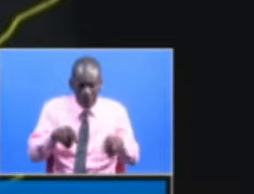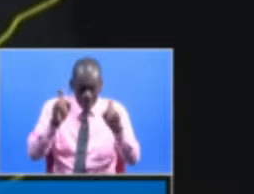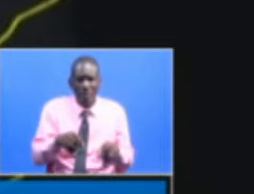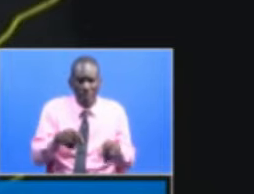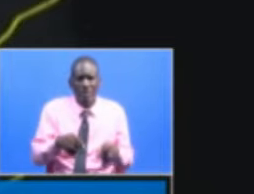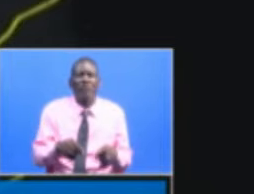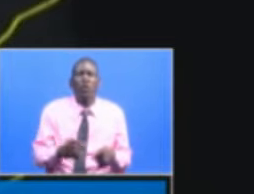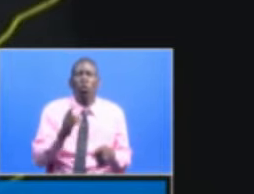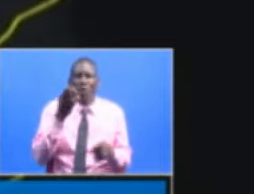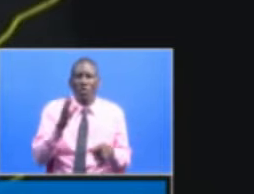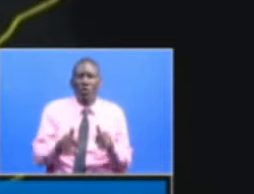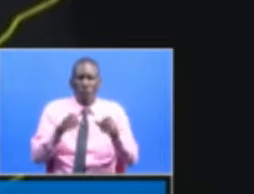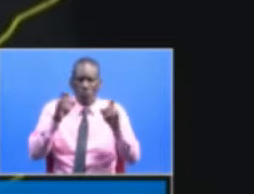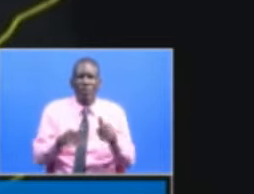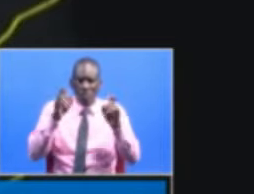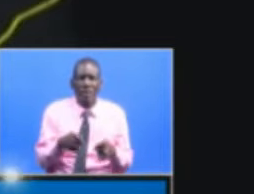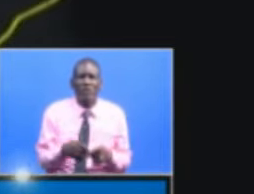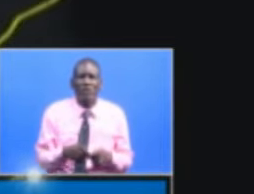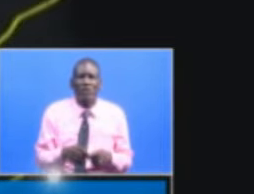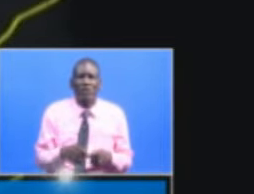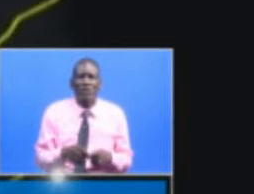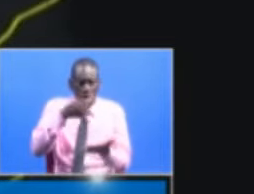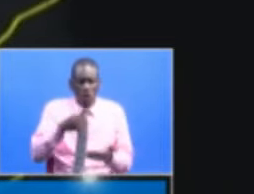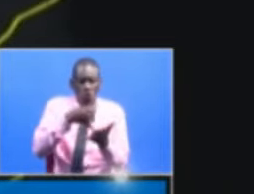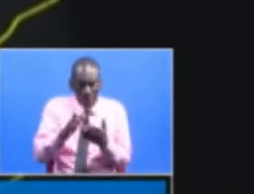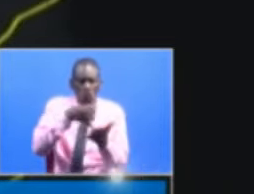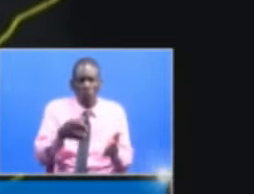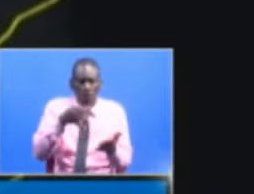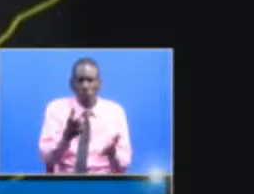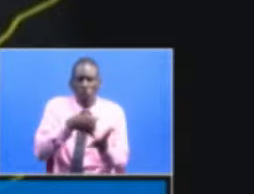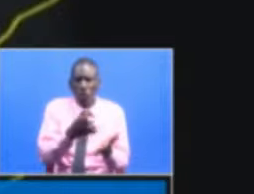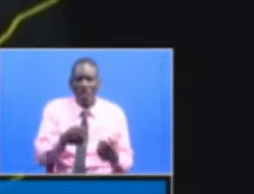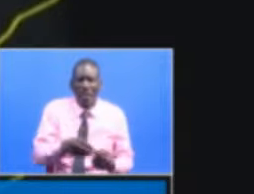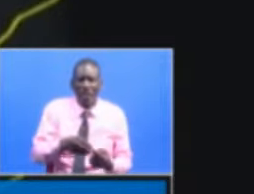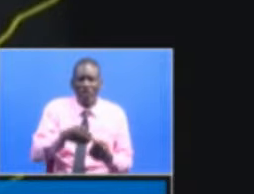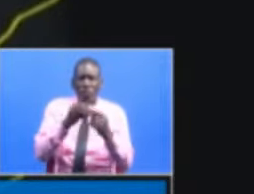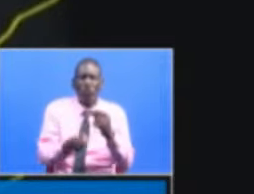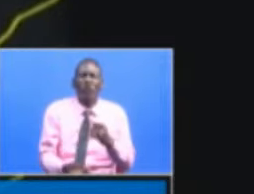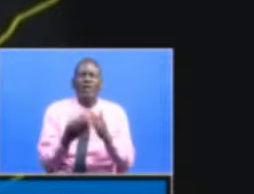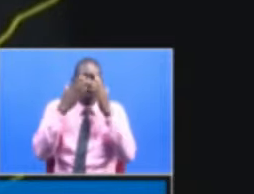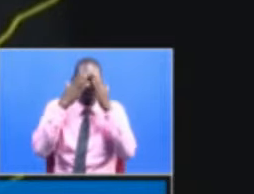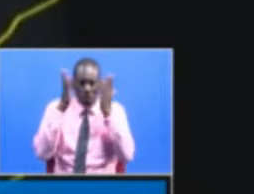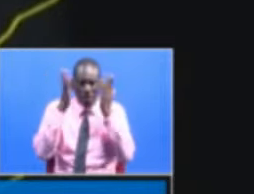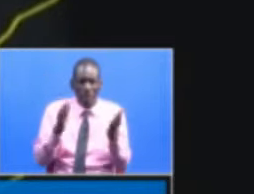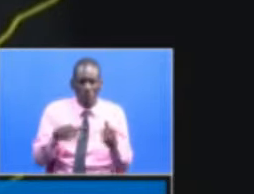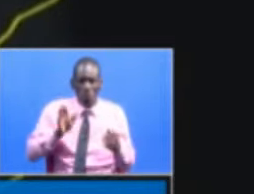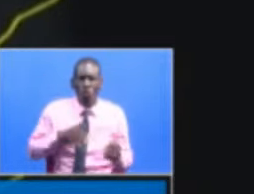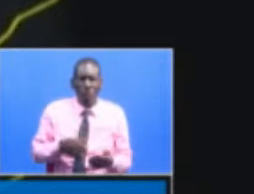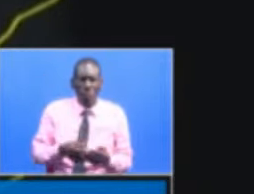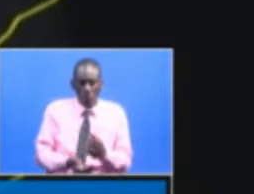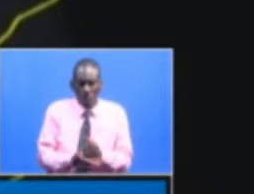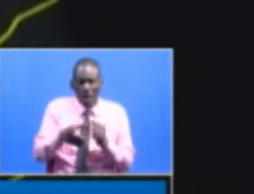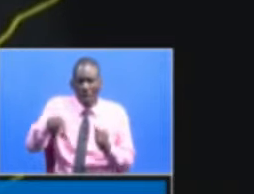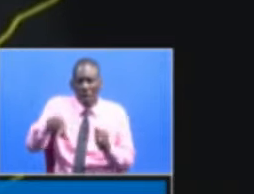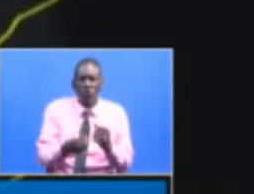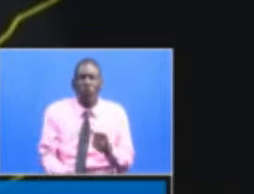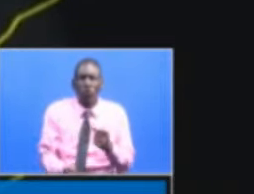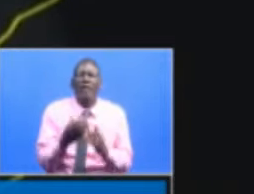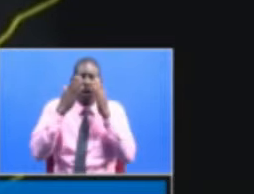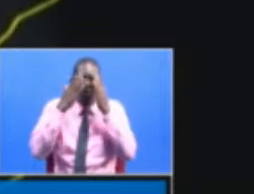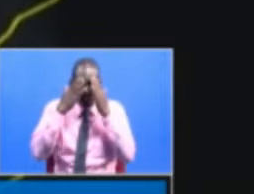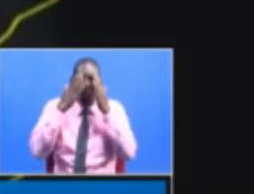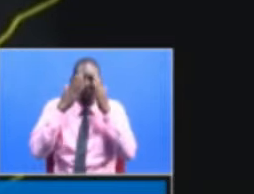tutawajumuisha hasa kwa wanawake watatusaidia sana kwa